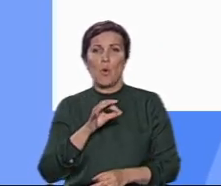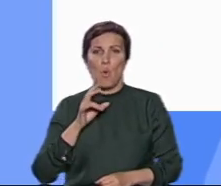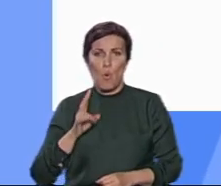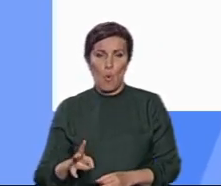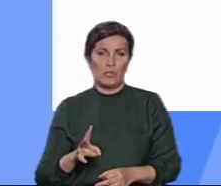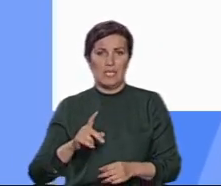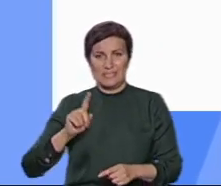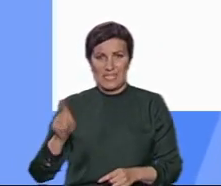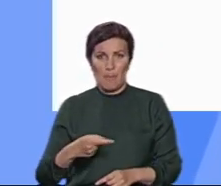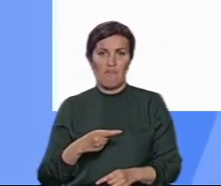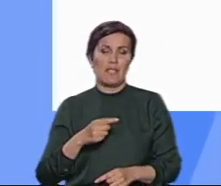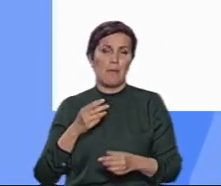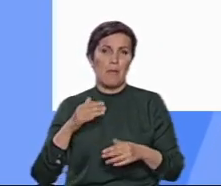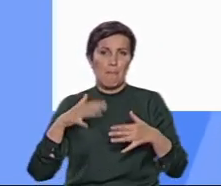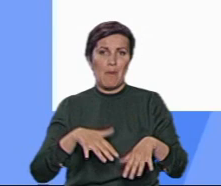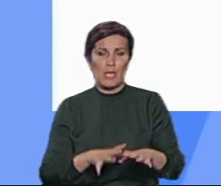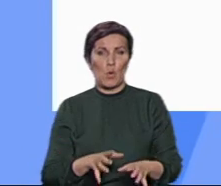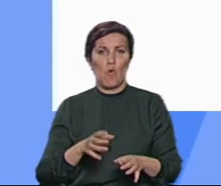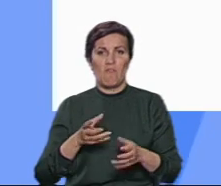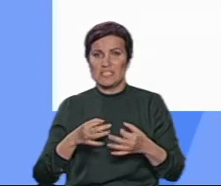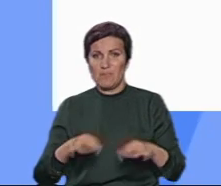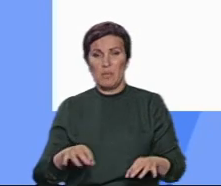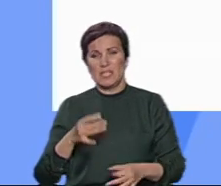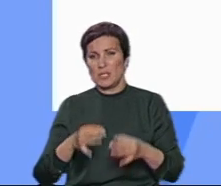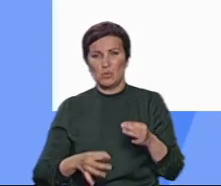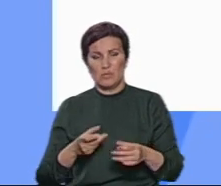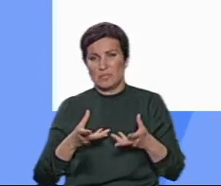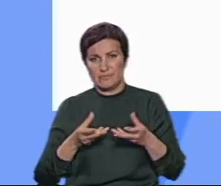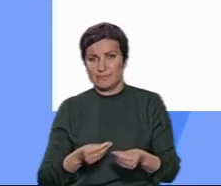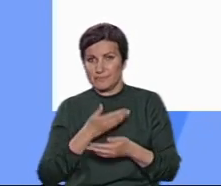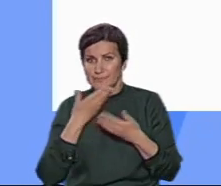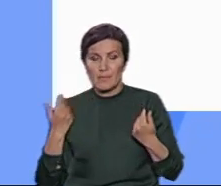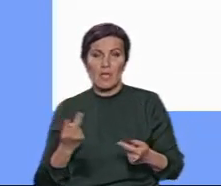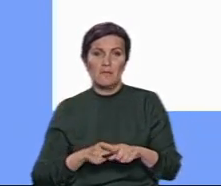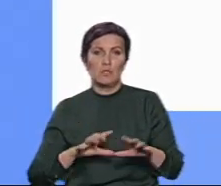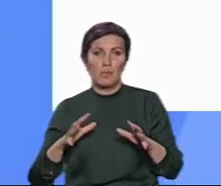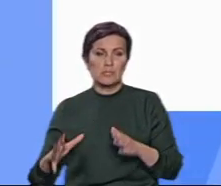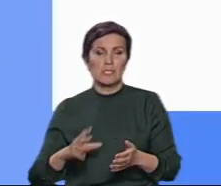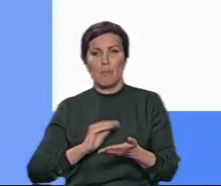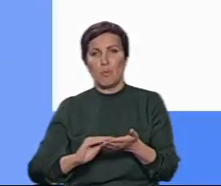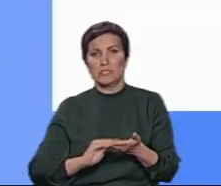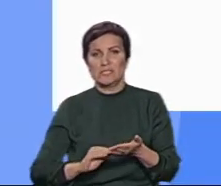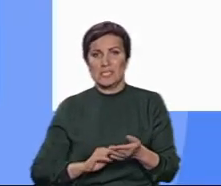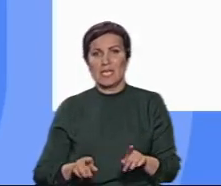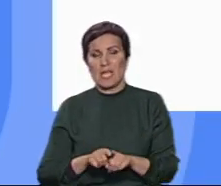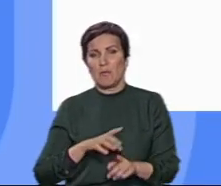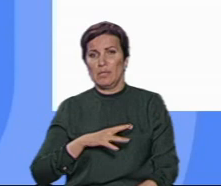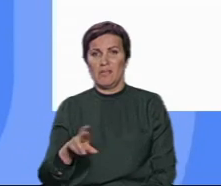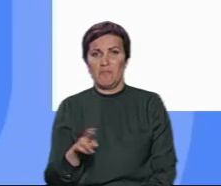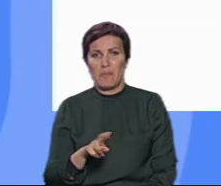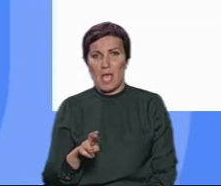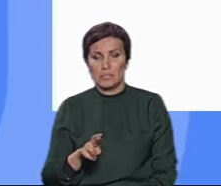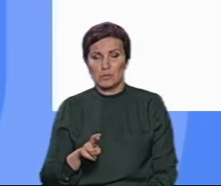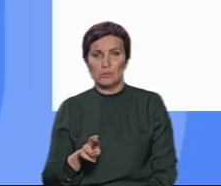моряков освободить. Но на суд это не произвело сильного впечатления, поэтому все происходило по сценарию, как это было и в пятницу.